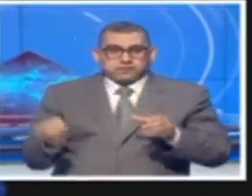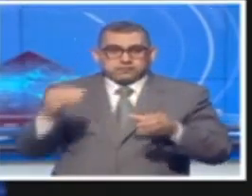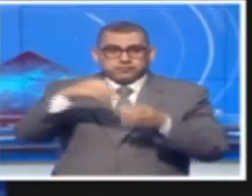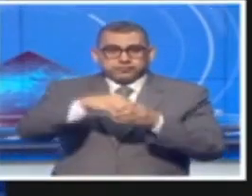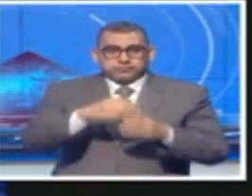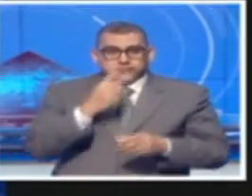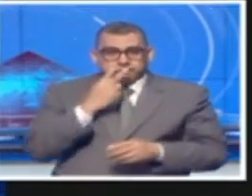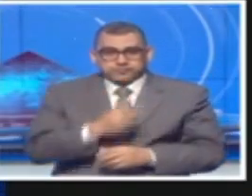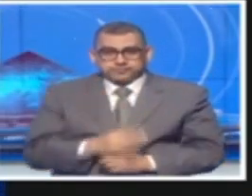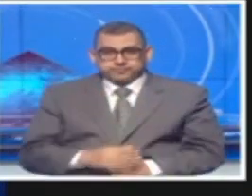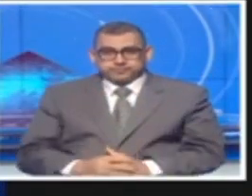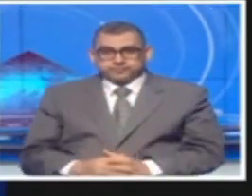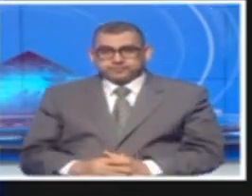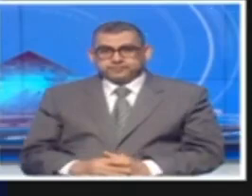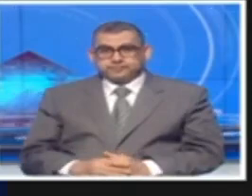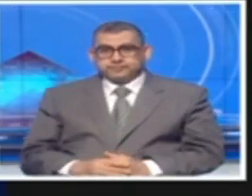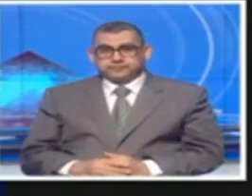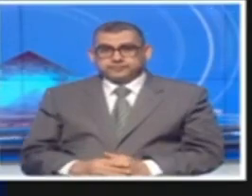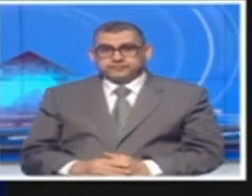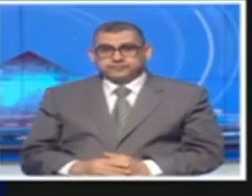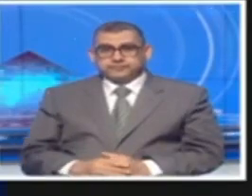والخاصة في مصر.